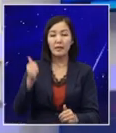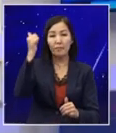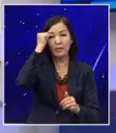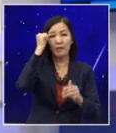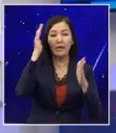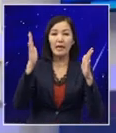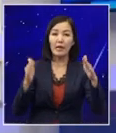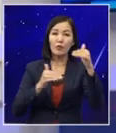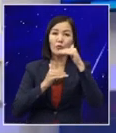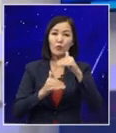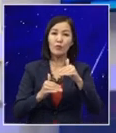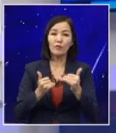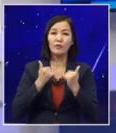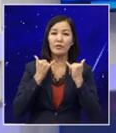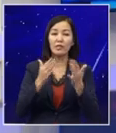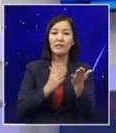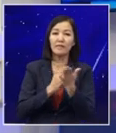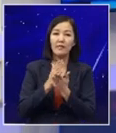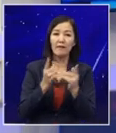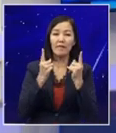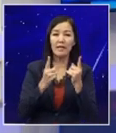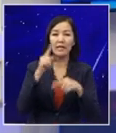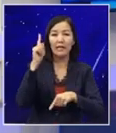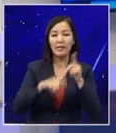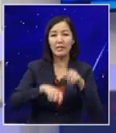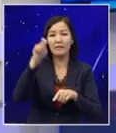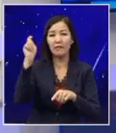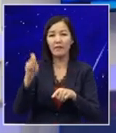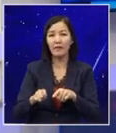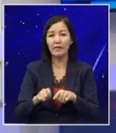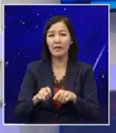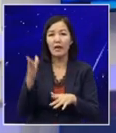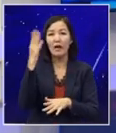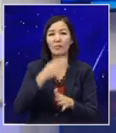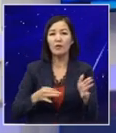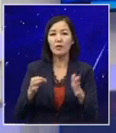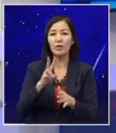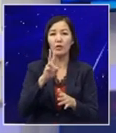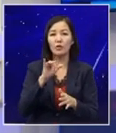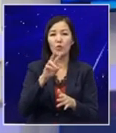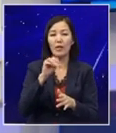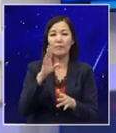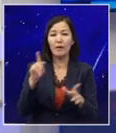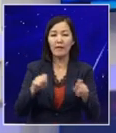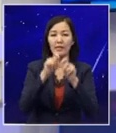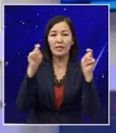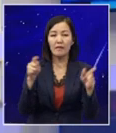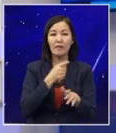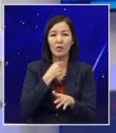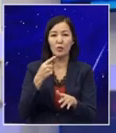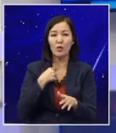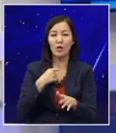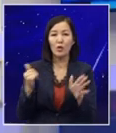Мемориальную доску в честь ветерана Великой Отечественной войны общественного деятеля Алматинской области Наукена Суанбаева открыли в Талдыкургане.